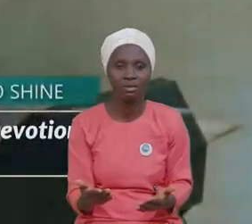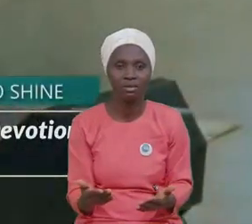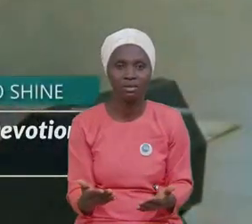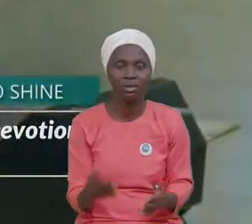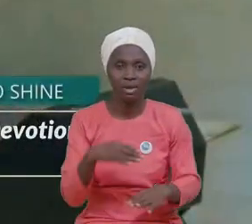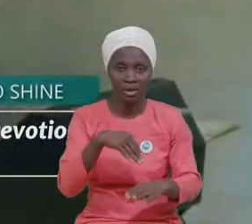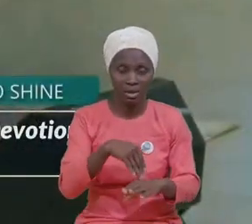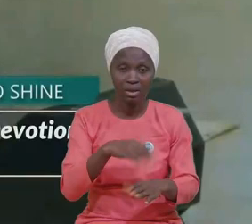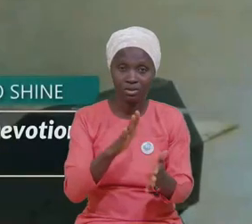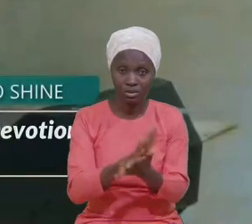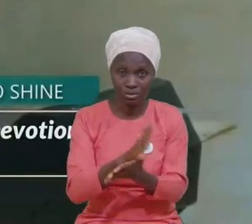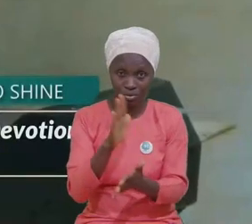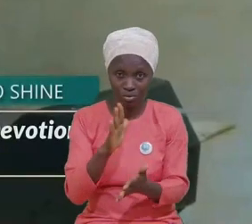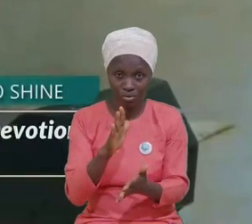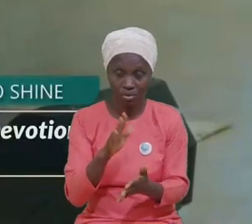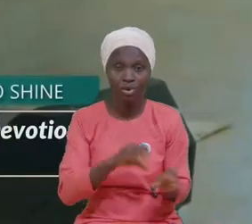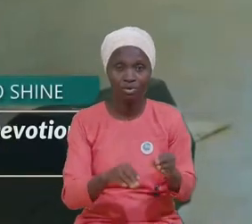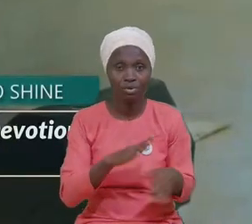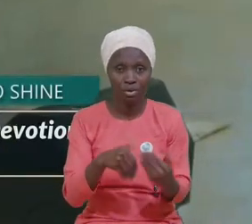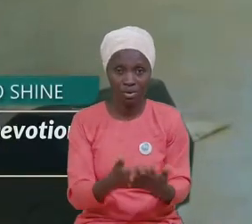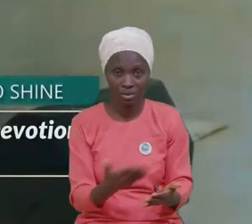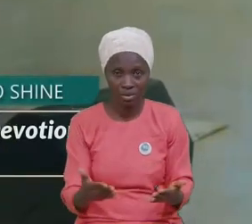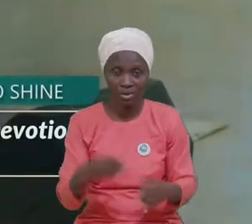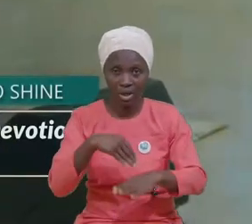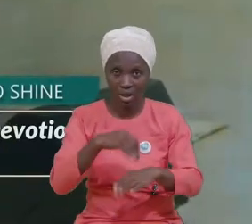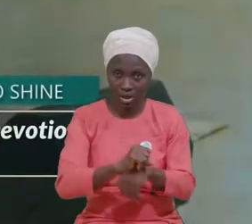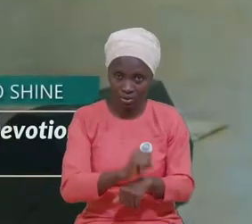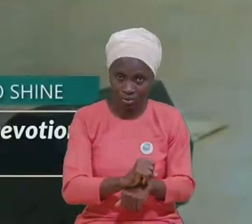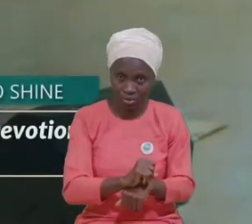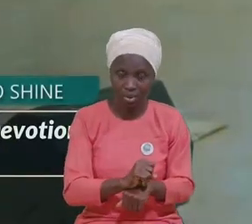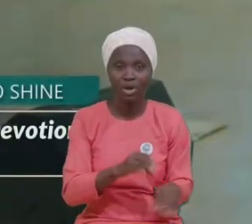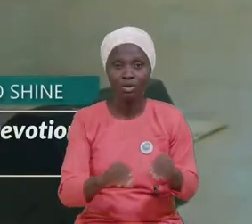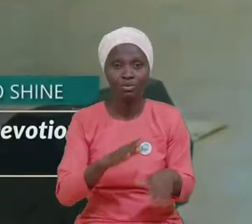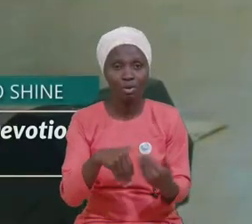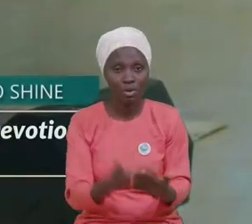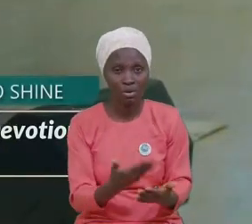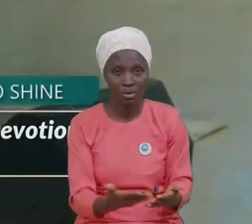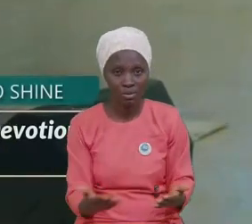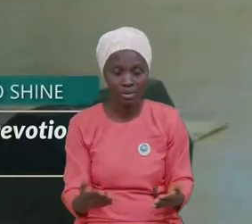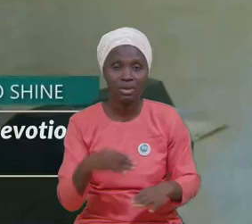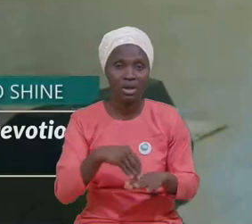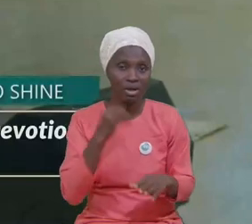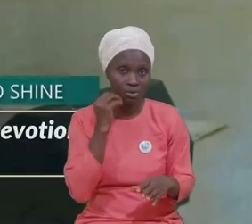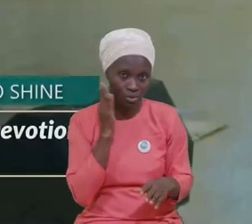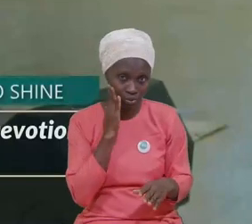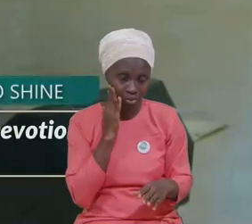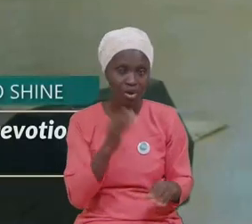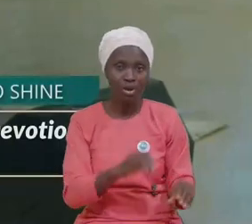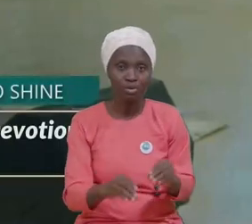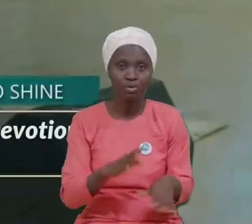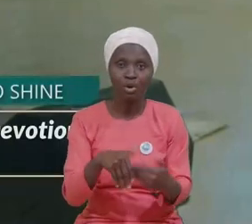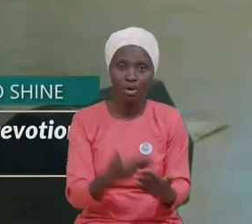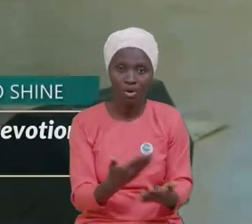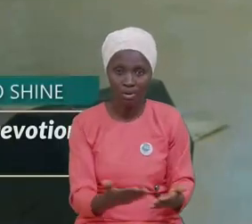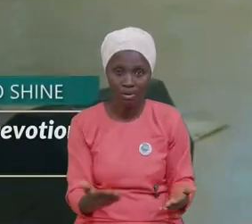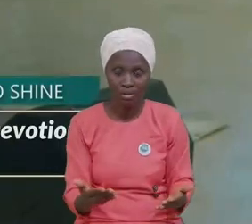À l'école, faites toutes choses. Au service, faites toutes choses. À la maison, faites toutes